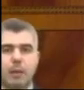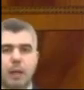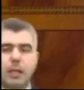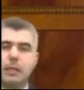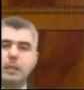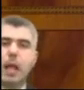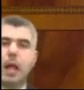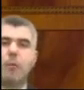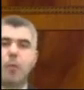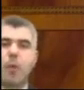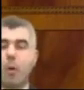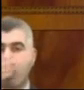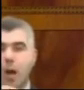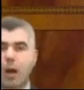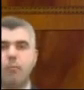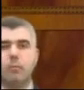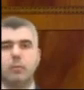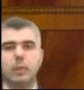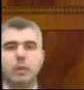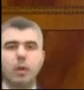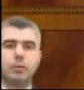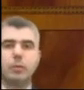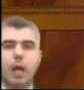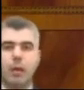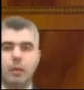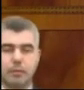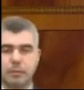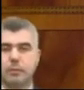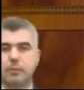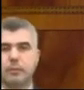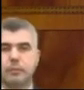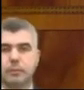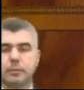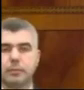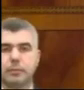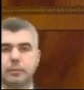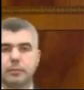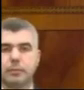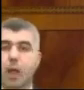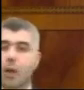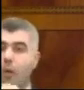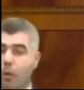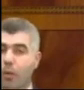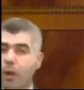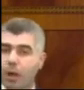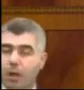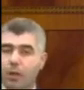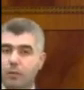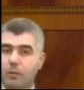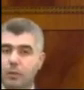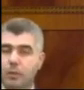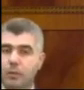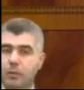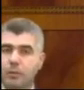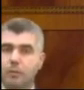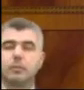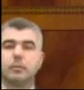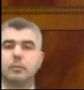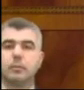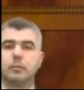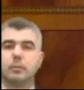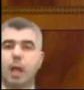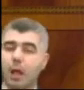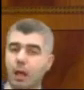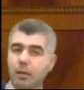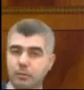مع بلدان المجاورة للمغرب ومع الاتحاد الأوروبي. وأريد هنا بكثير من